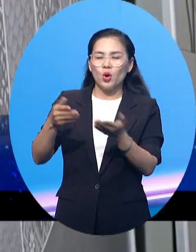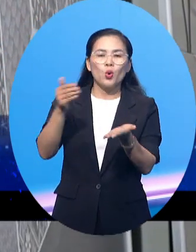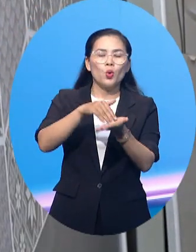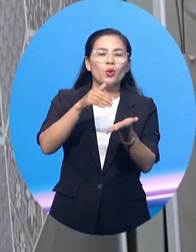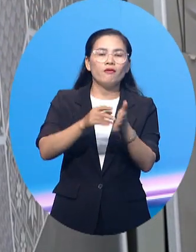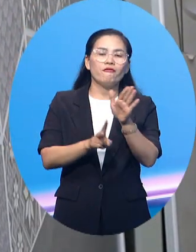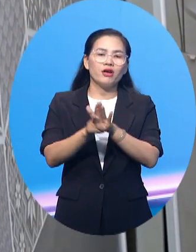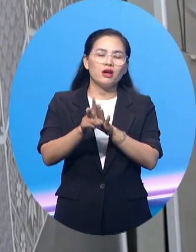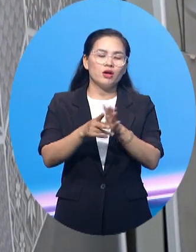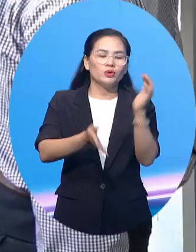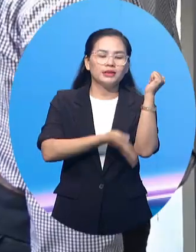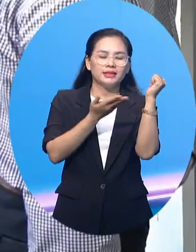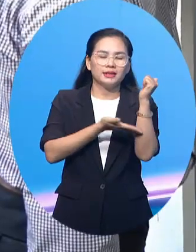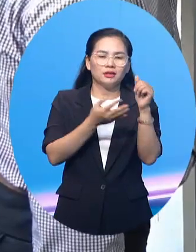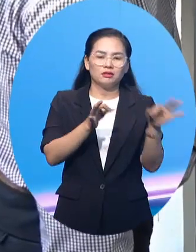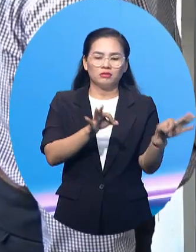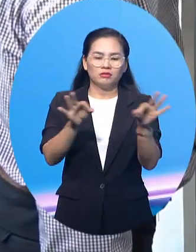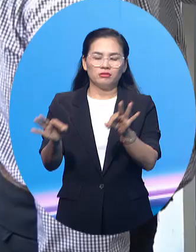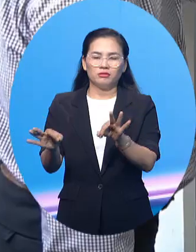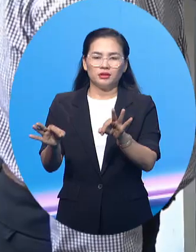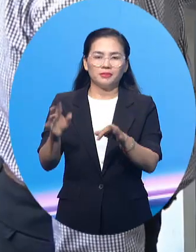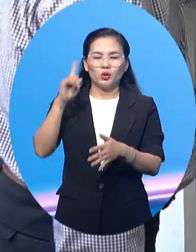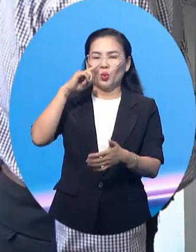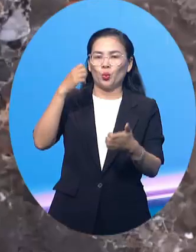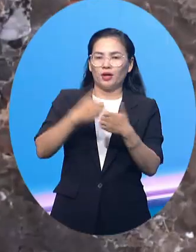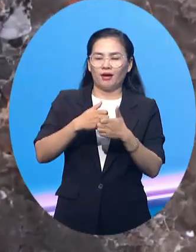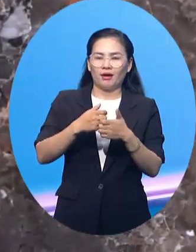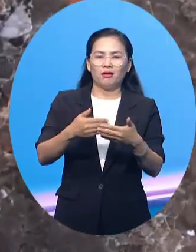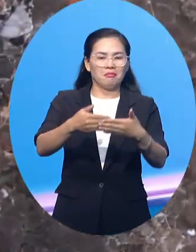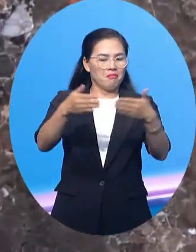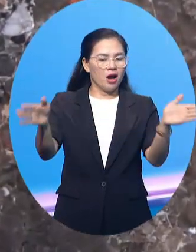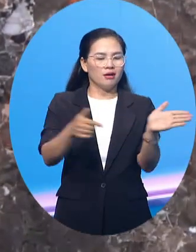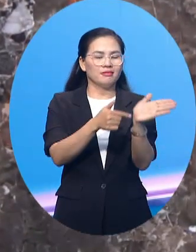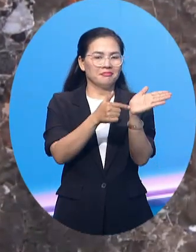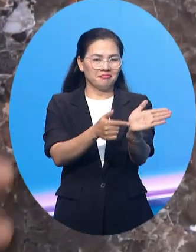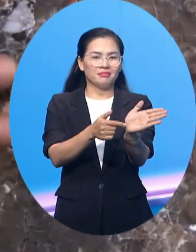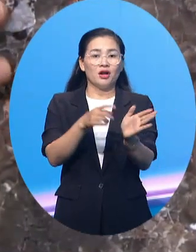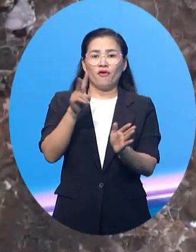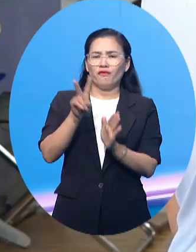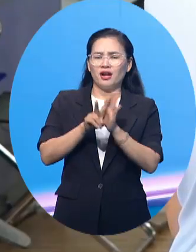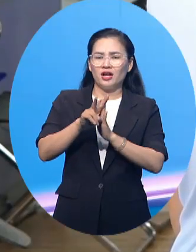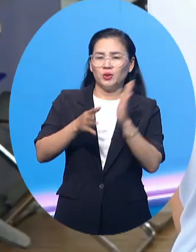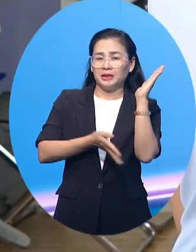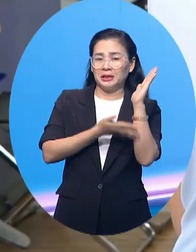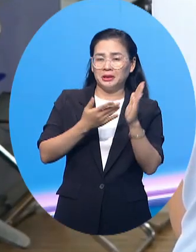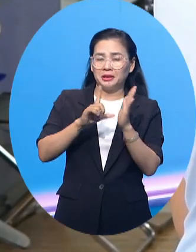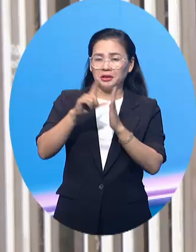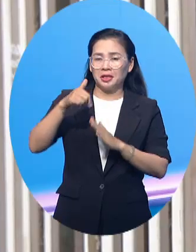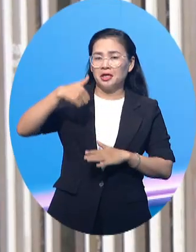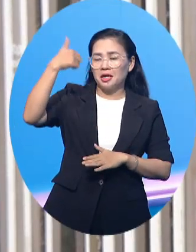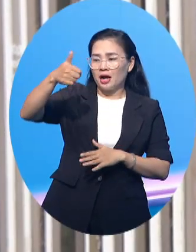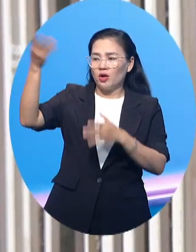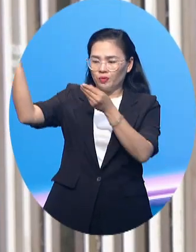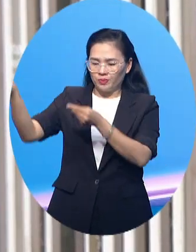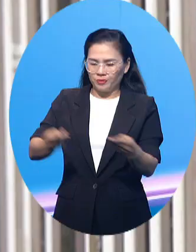liệu xây dựng uy tín chuyên nghiệp tại thành phố Thủ Đức đã đầu tư showroom trưng bày hiện đại với đa dạng vật liệu xây dựng chất lượng cao của các thương